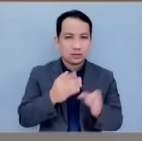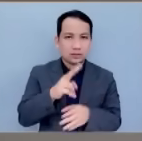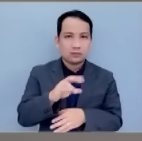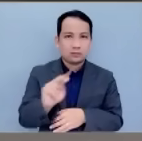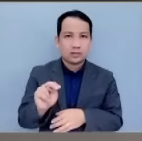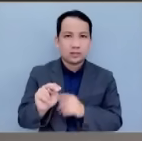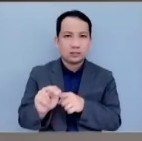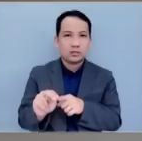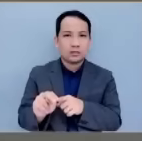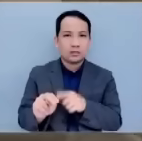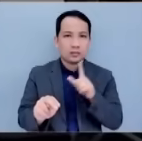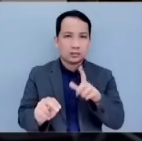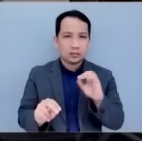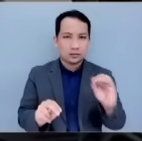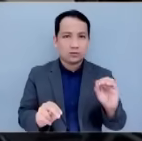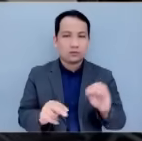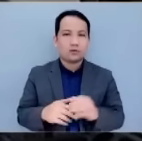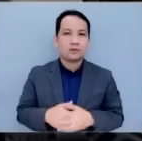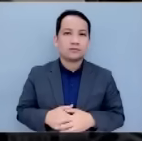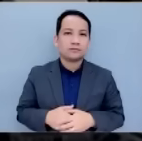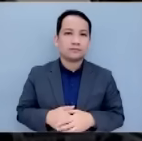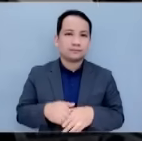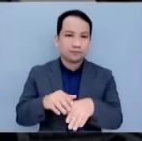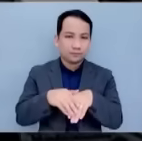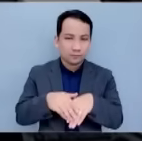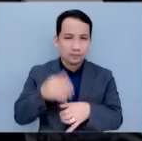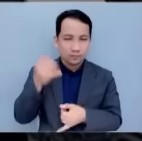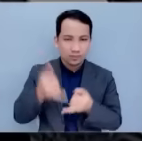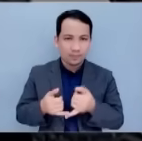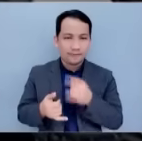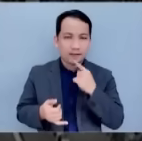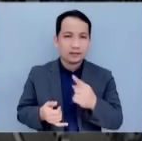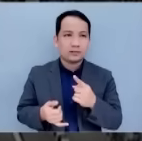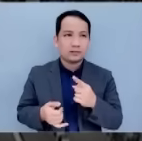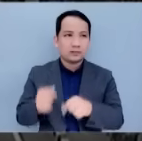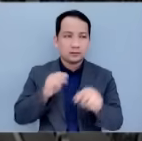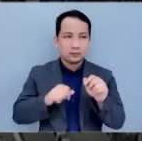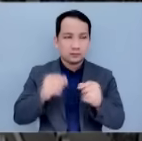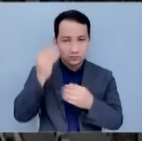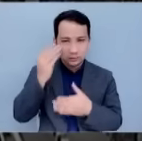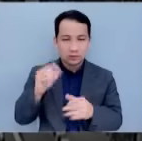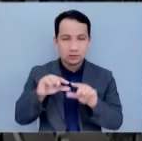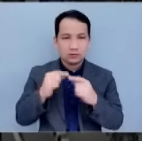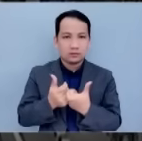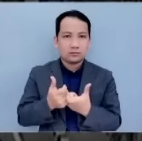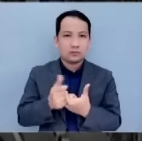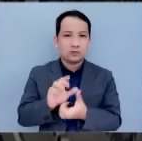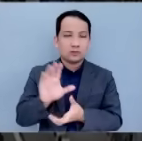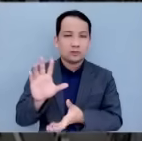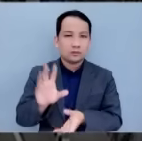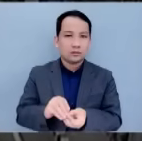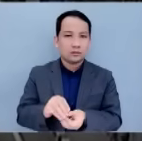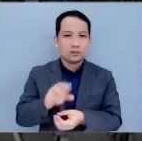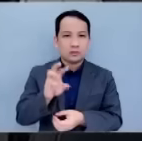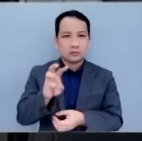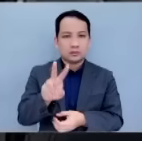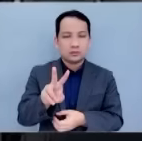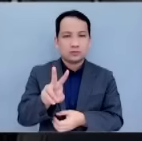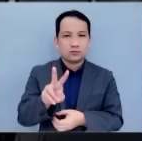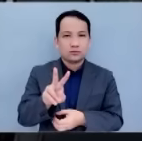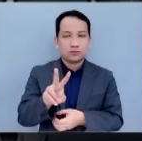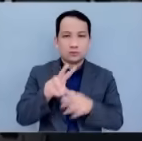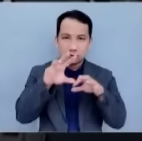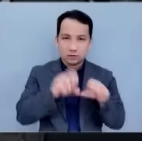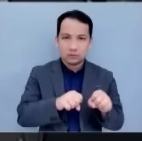Land Transportation Office. Base sa huling tala ng Special Action and Intelligence Committee for Transportation, 62 colorum vehicles na ang nahuhuli